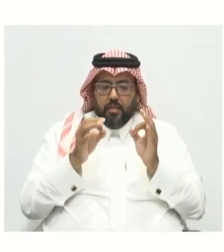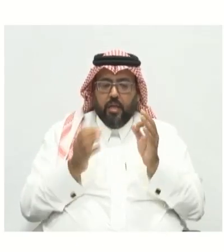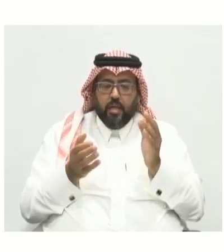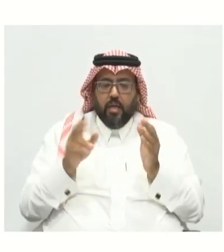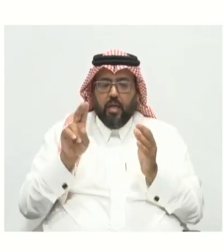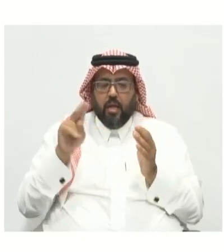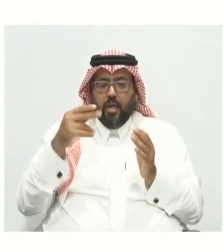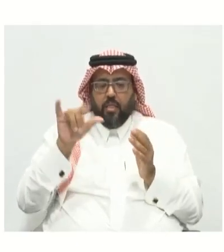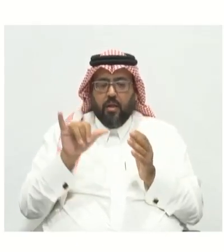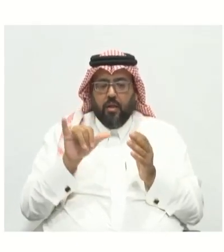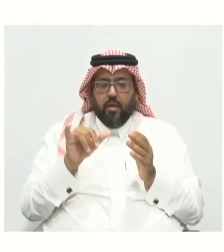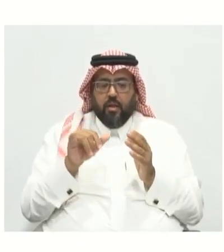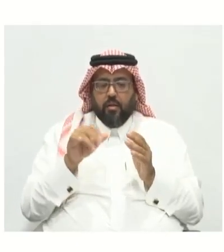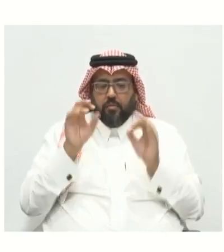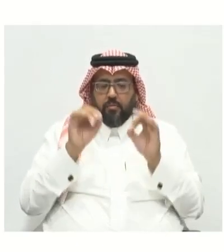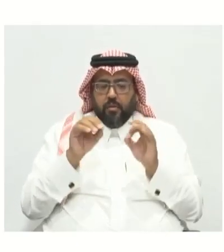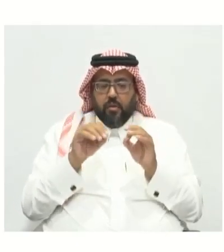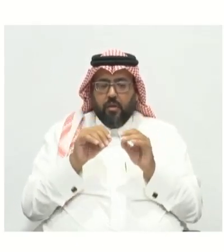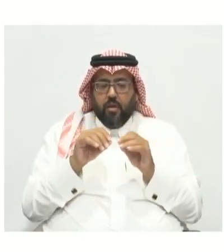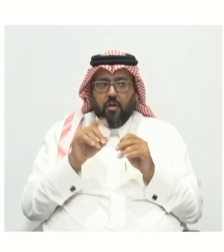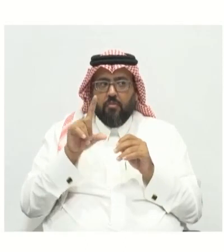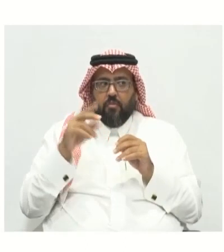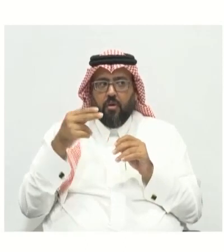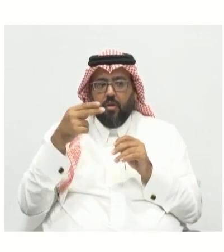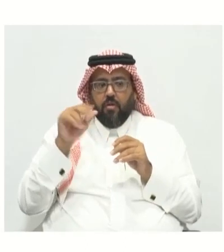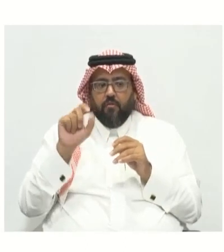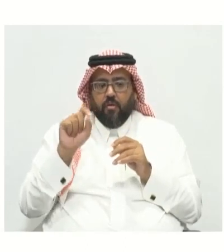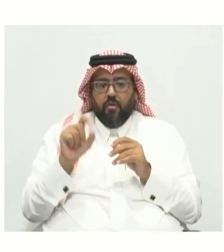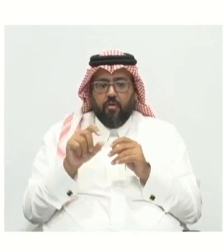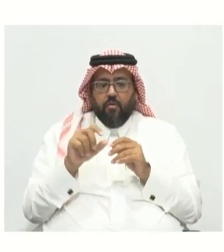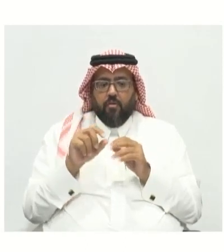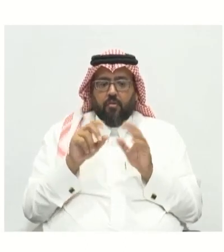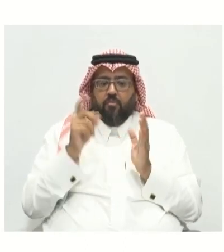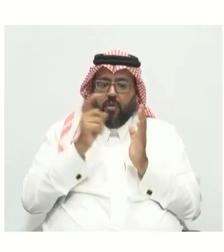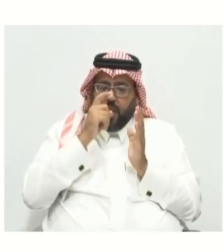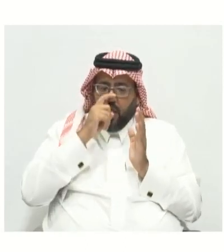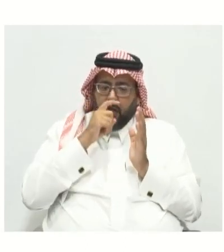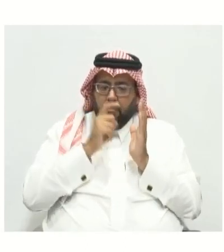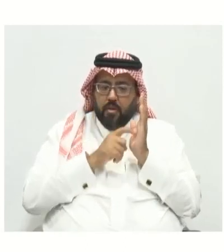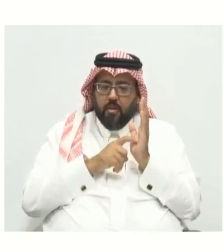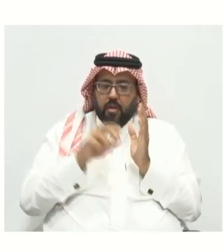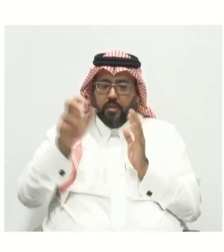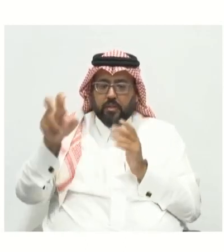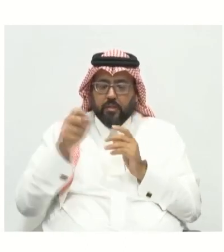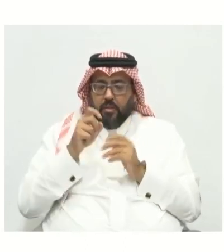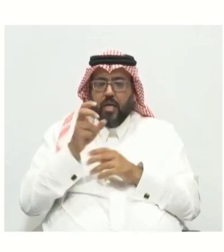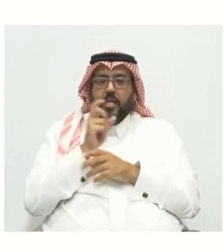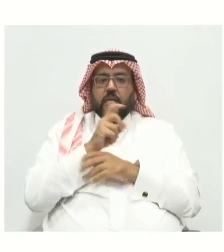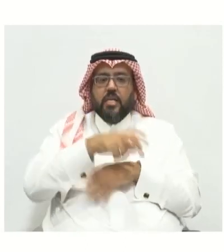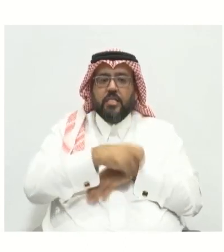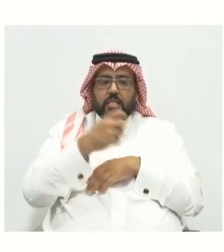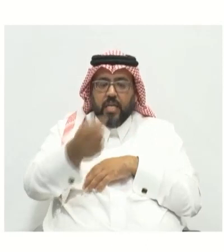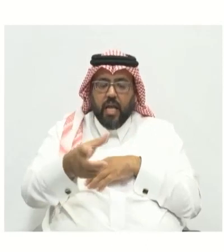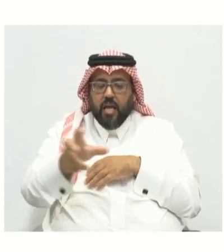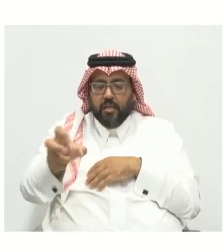وتعديلها او الغائها او الاعفاء منها الا بموجب نظام وتجب الزكاه وتنفق في مصاريفها